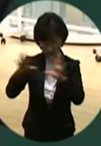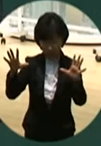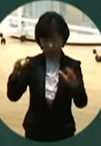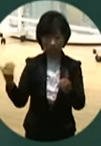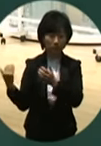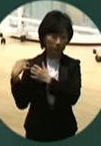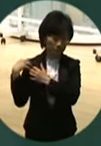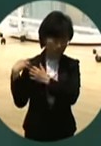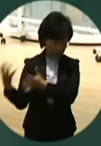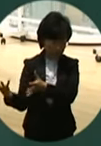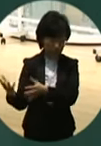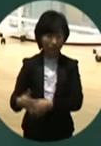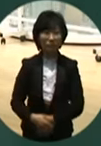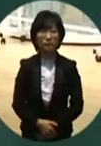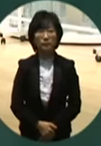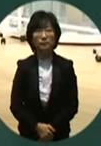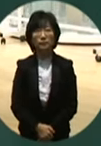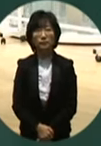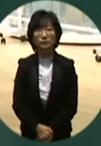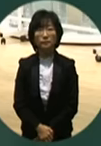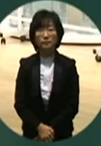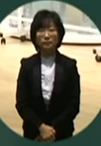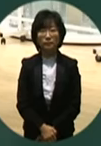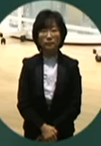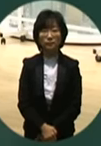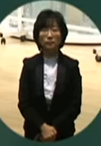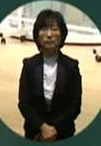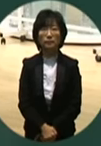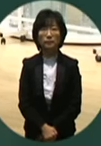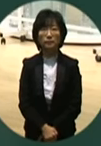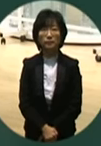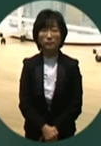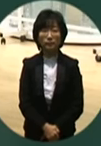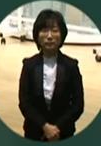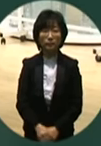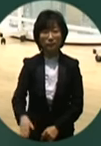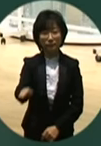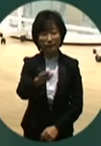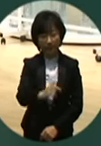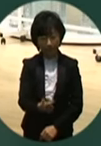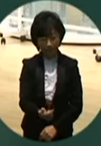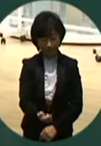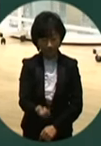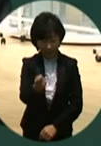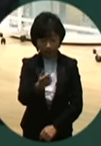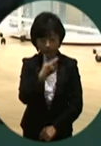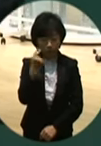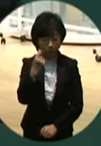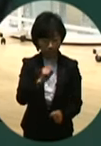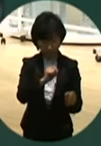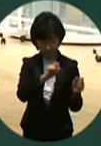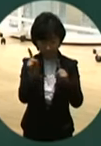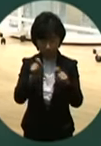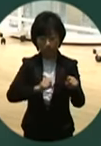don't feel the need to evangelize. 우리가 빨리 그 회복을 하고 해야 돼요. But we must quickly restore